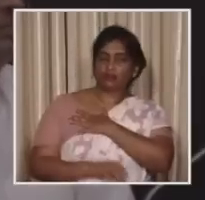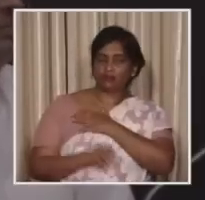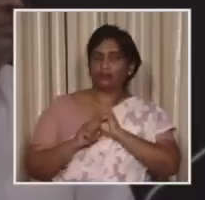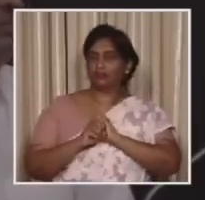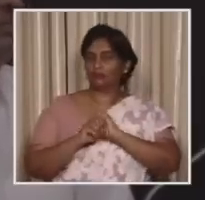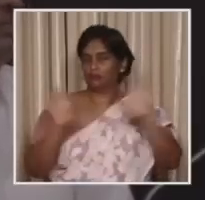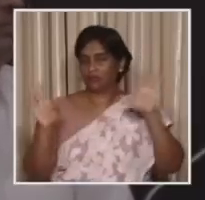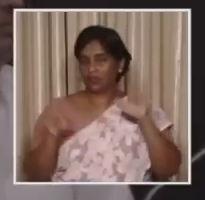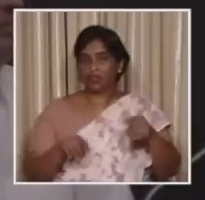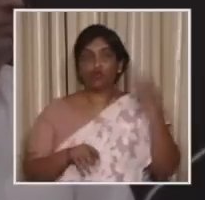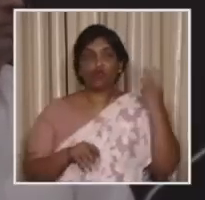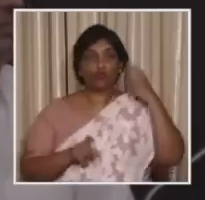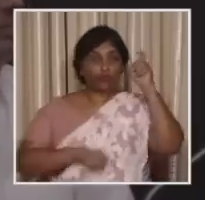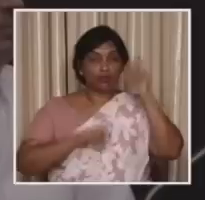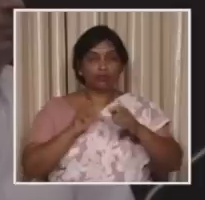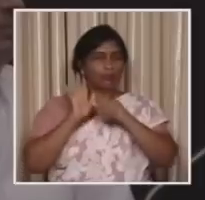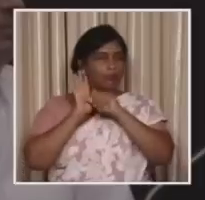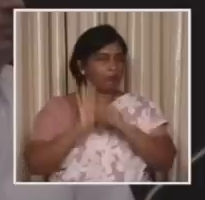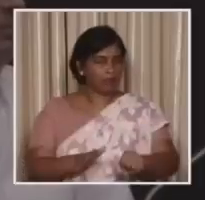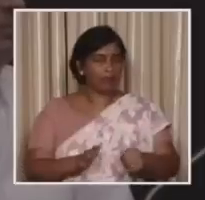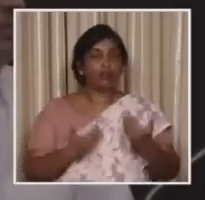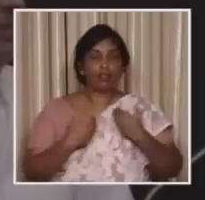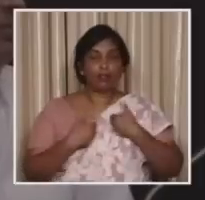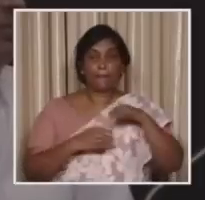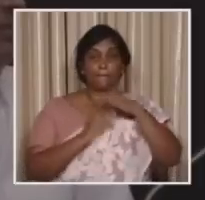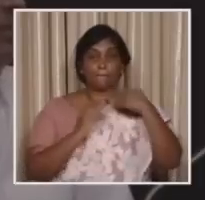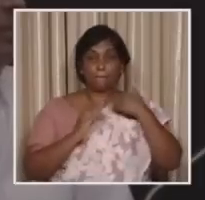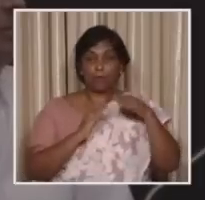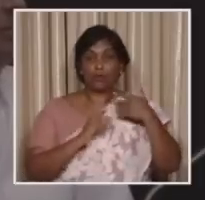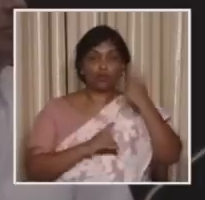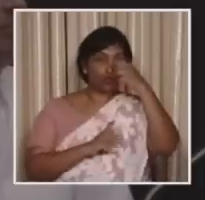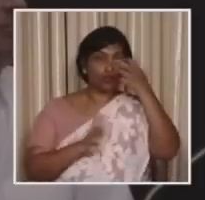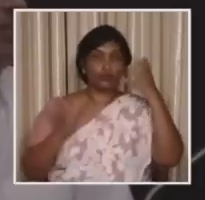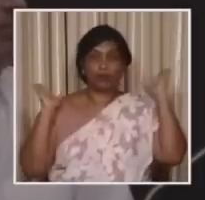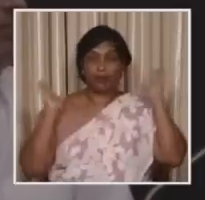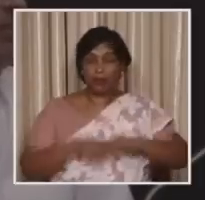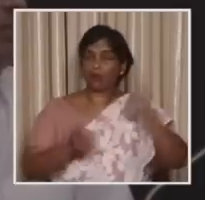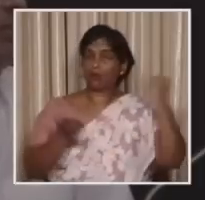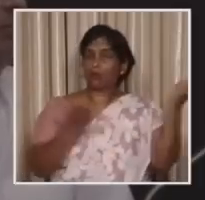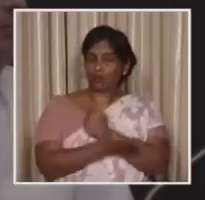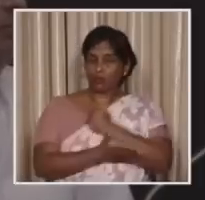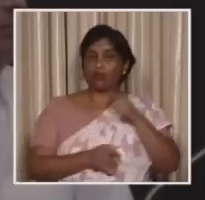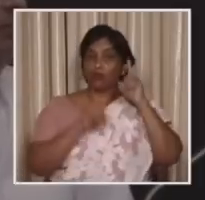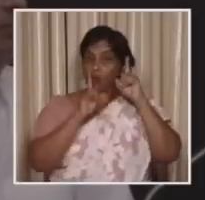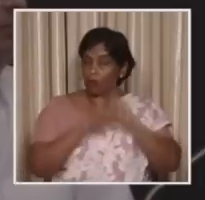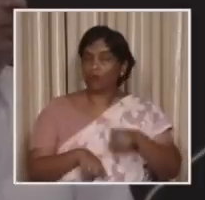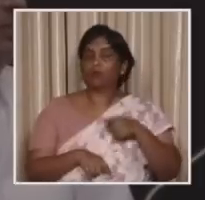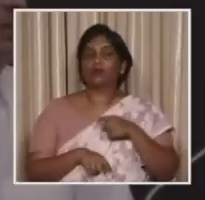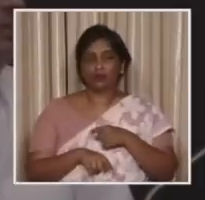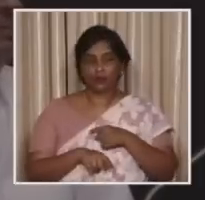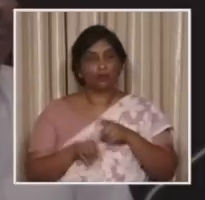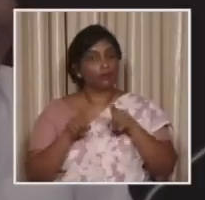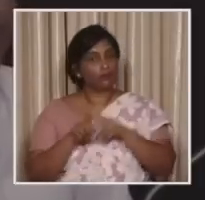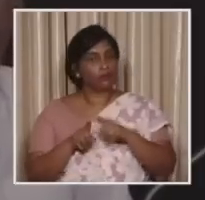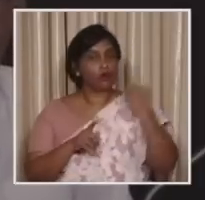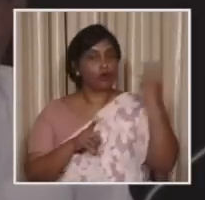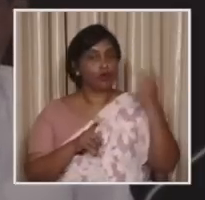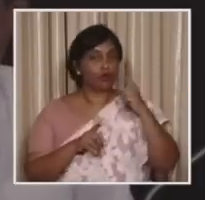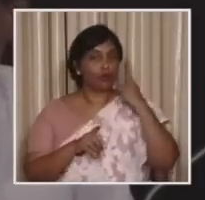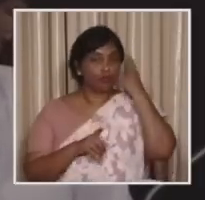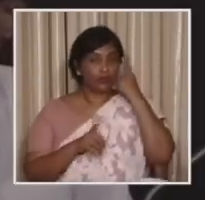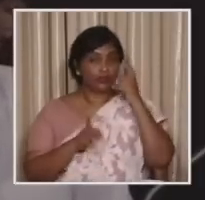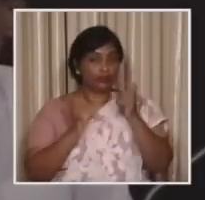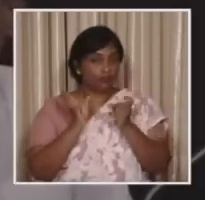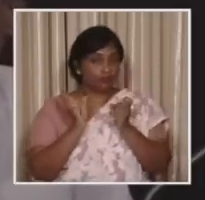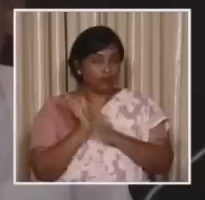කරා. මුස්ලිම් ජනතාව කොන් කරා. අපේ ප්‍රදේශවල මුස්ලිම් පල්ලි කැඩුවා. ඒ නිසා මේ විදියට තමයි මේ බුද්ධිංශ නිලධාරින්